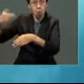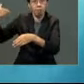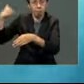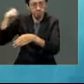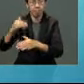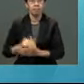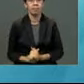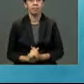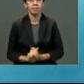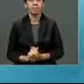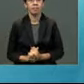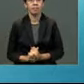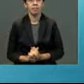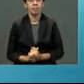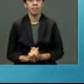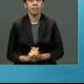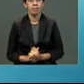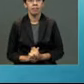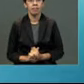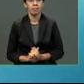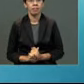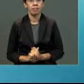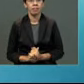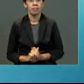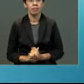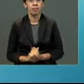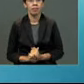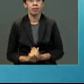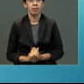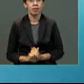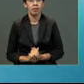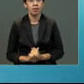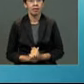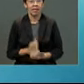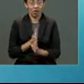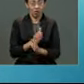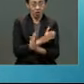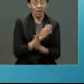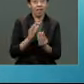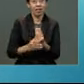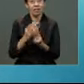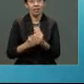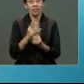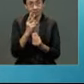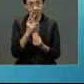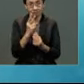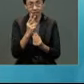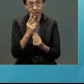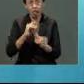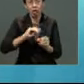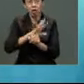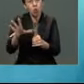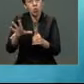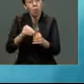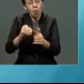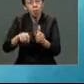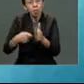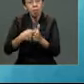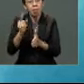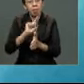ยยืนยันจำนวนผู้ป่วยยืนยัน2สัปดาห์ล่าสุดนี้ปัจจัยเสี่ยงมาจากอะไรนะครับพ